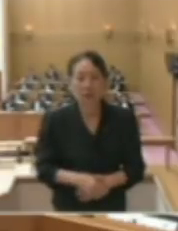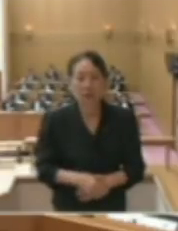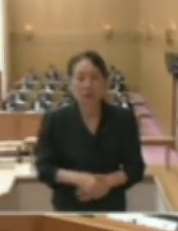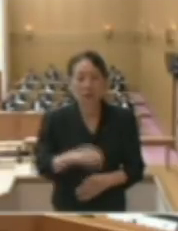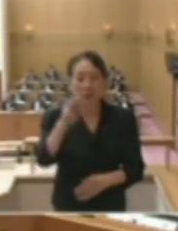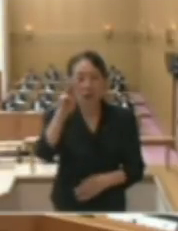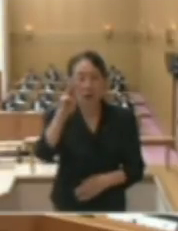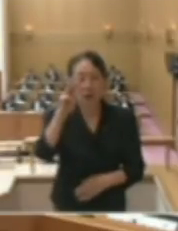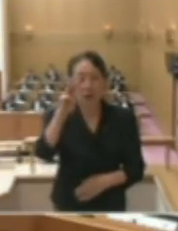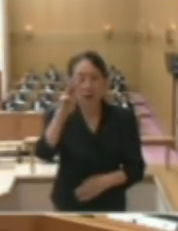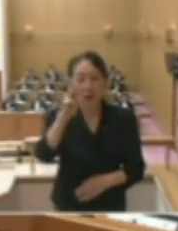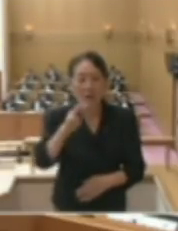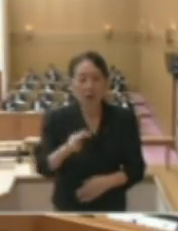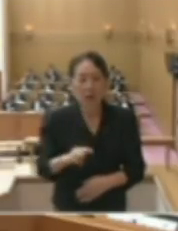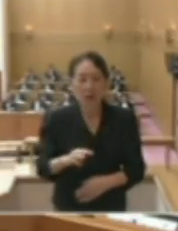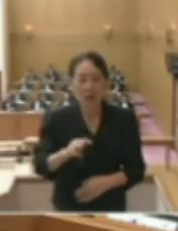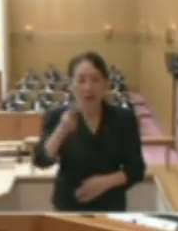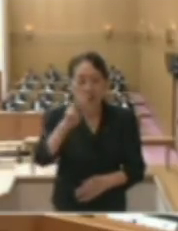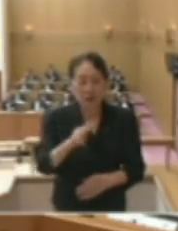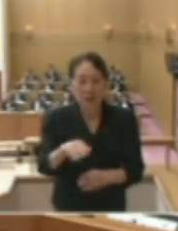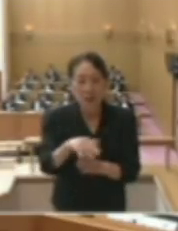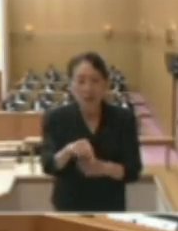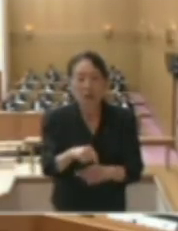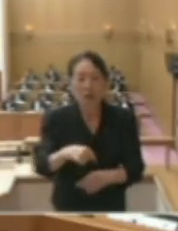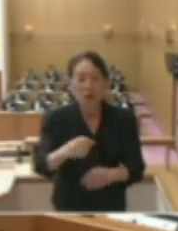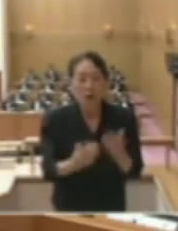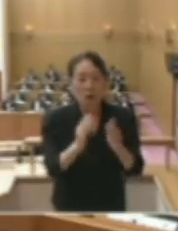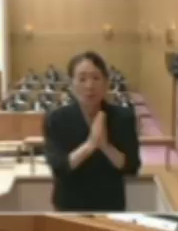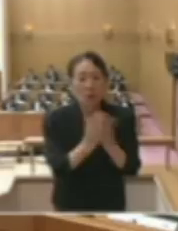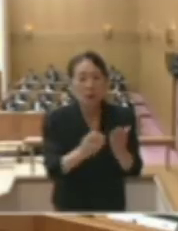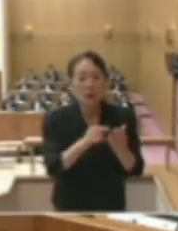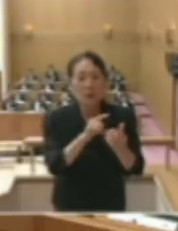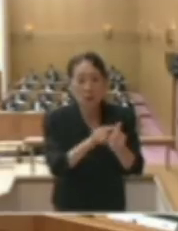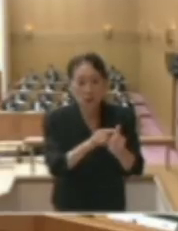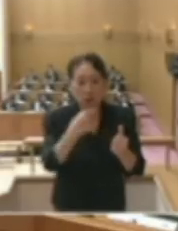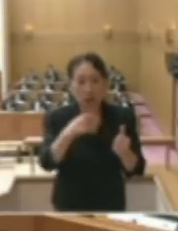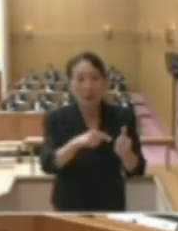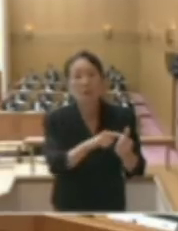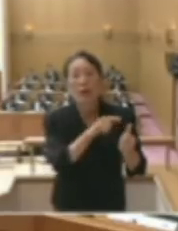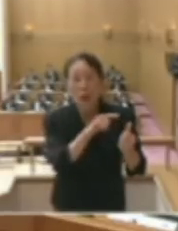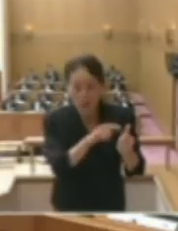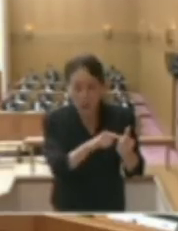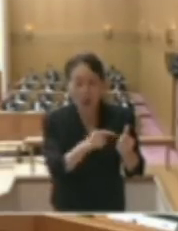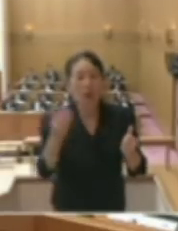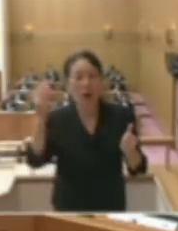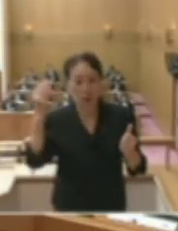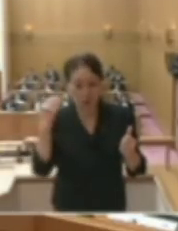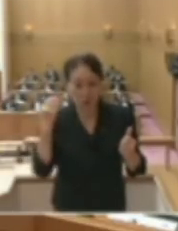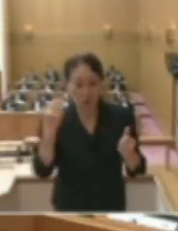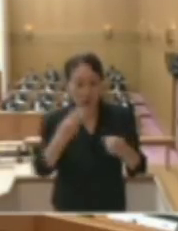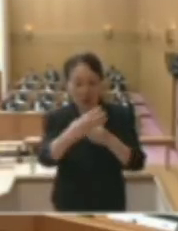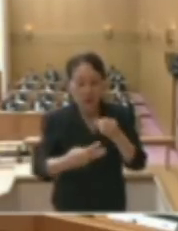江代表市長は自ら喋っています。森本先生は過去3